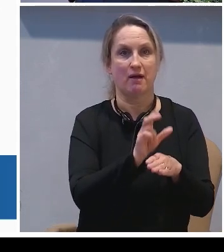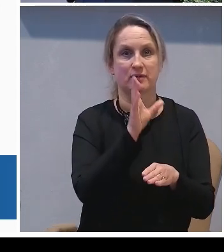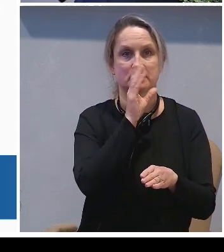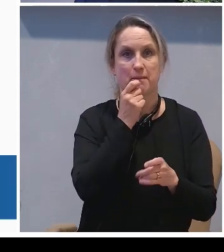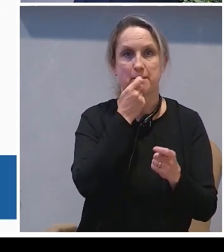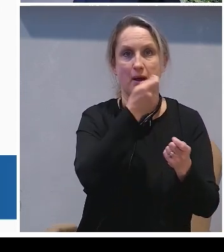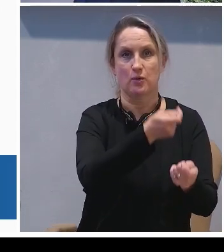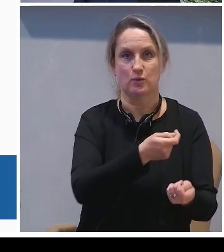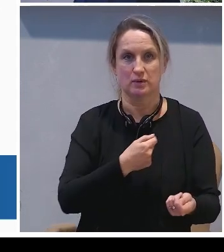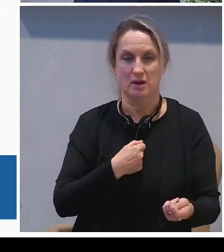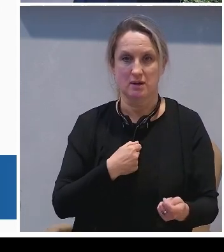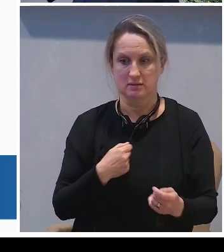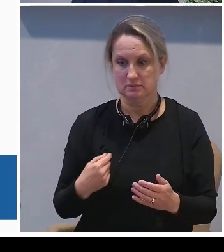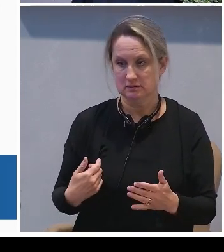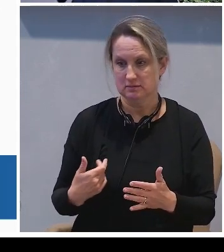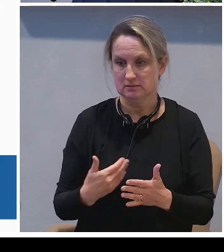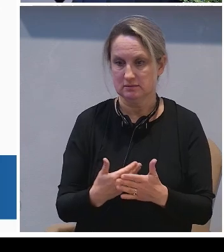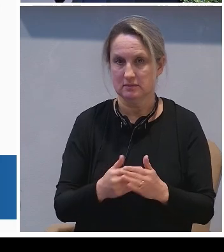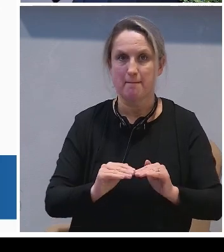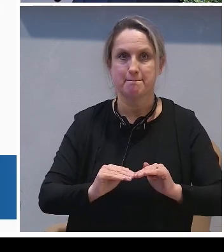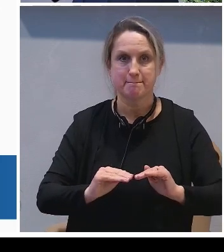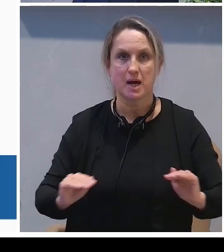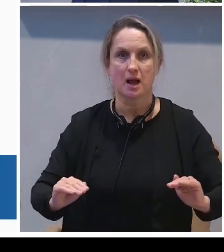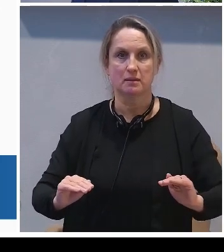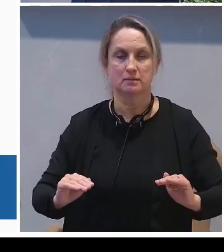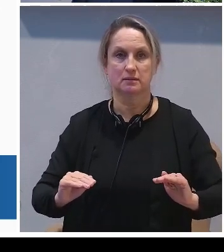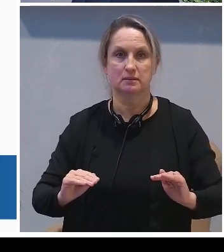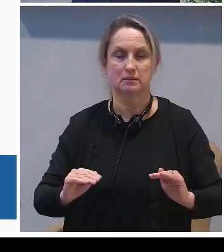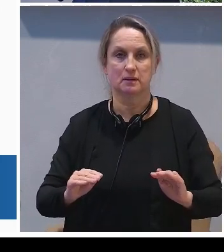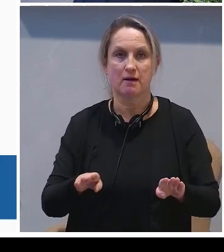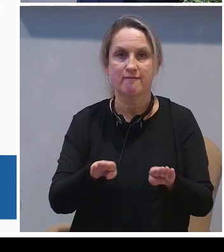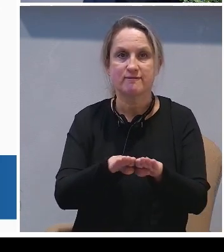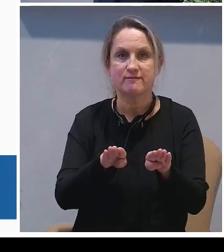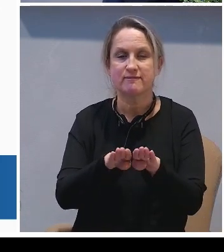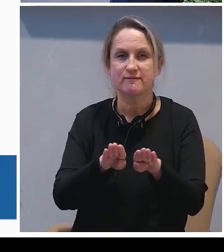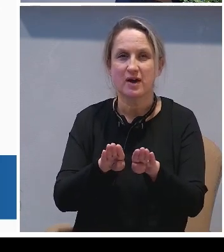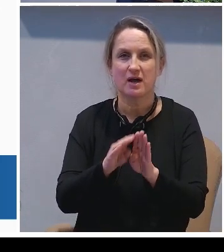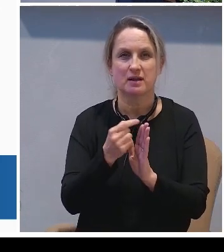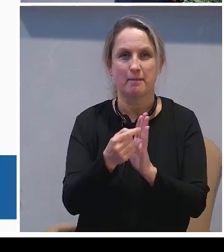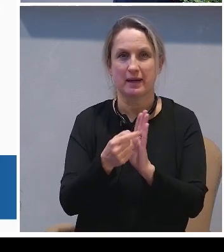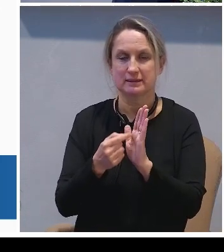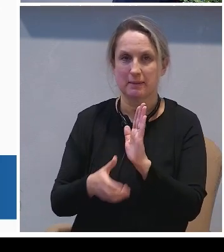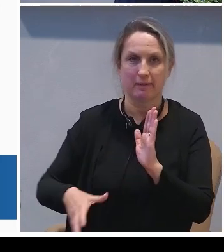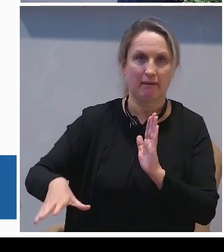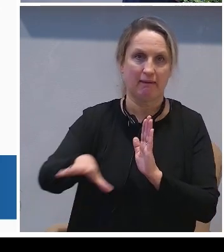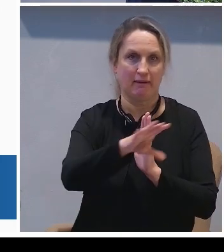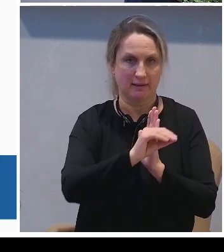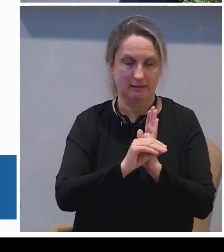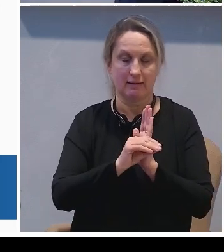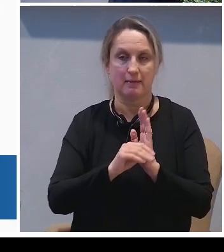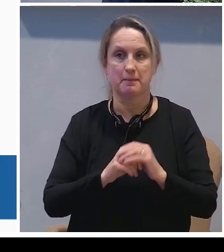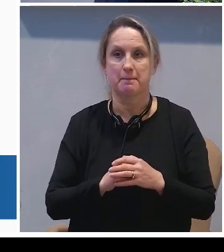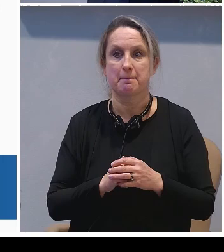Kevin, pakkuda. currently See on receiving this olnud treatment, selleks has been the only põrandaks, et me patient pakume nagu to võrdset whom we have been printsiipi able to kõigile. afford this